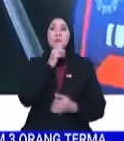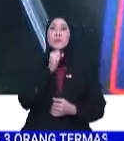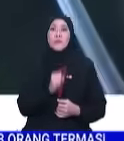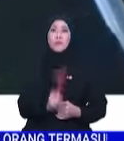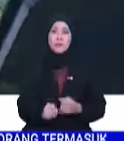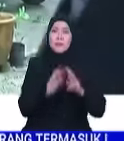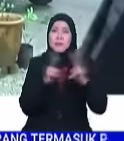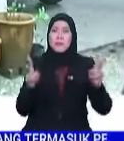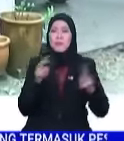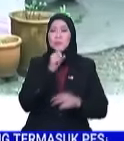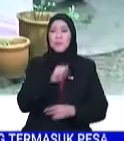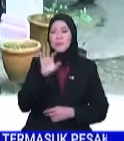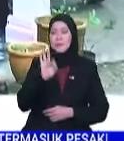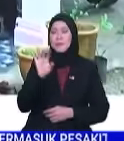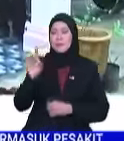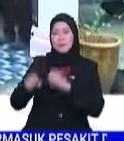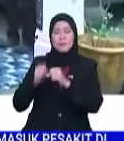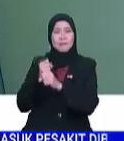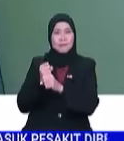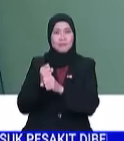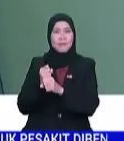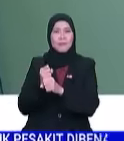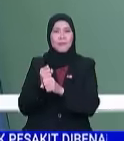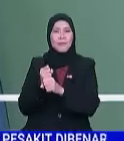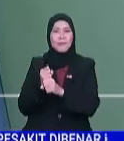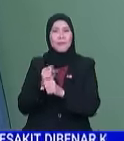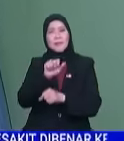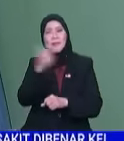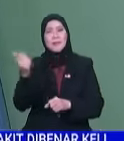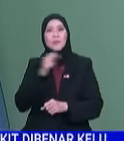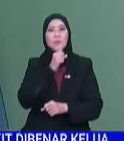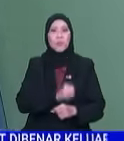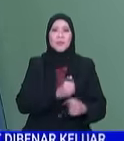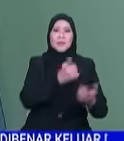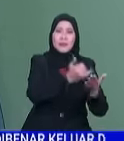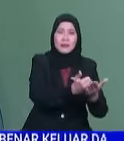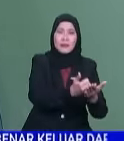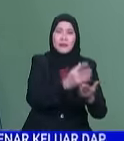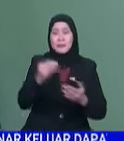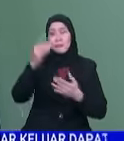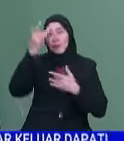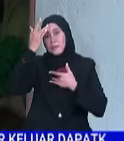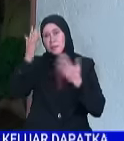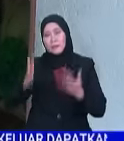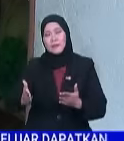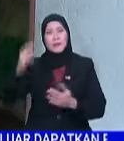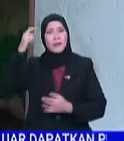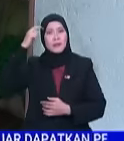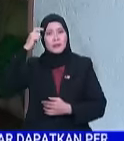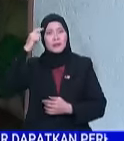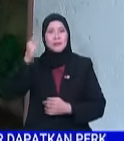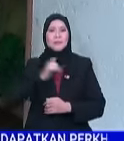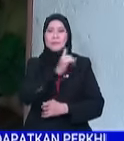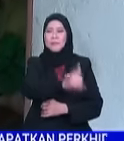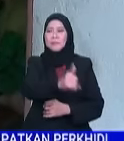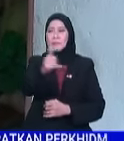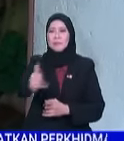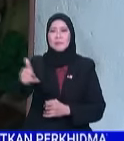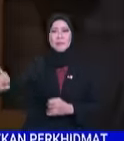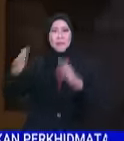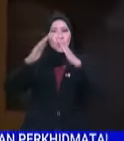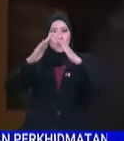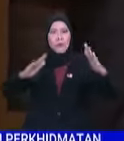ini berusia 98 tahun. Selain warga emas terlantar dan pesakit mental, vaksin dari rumah ke rumah di